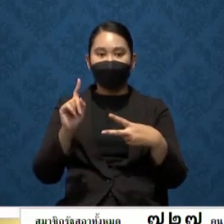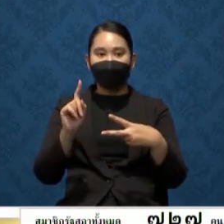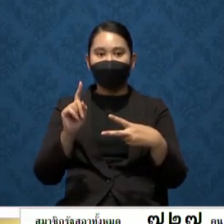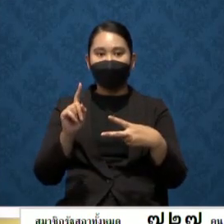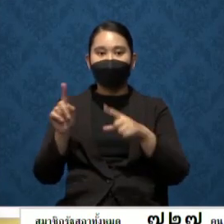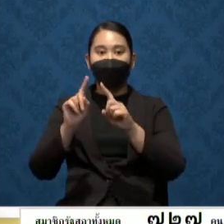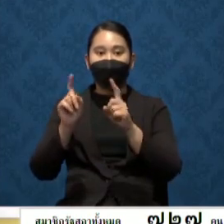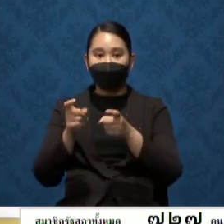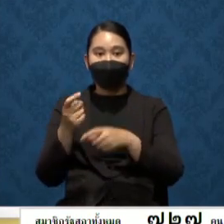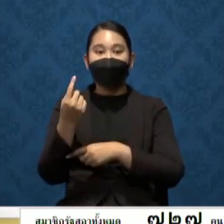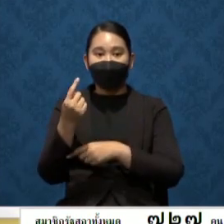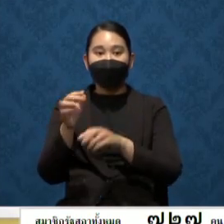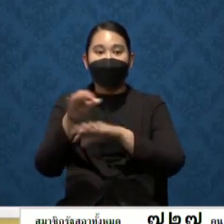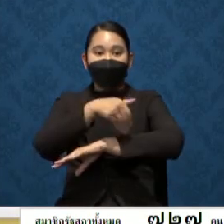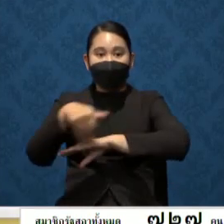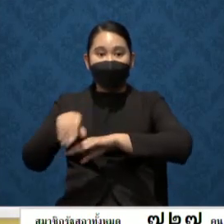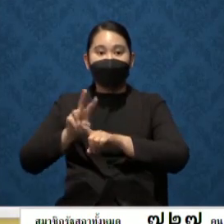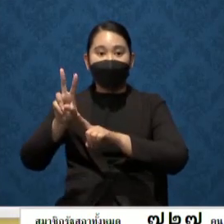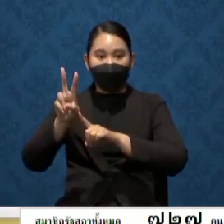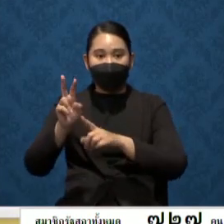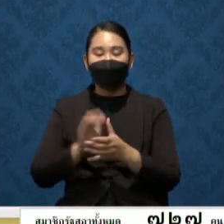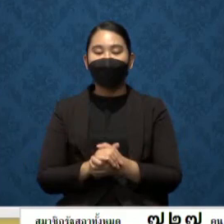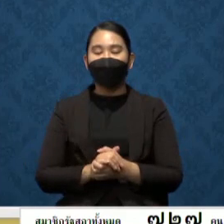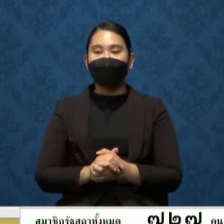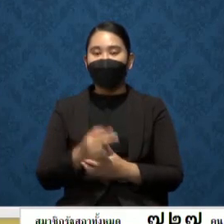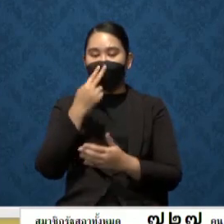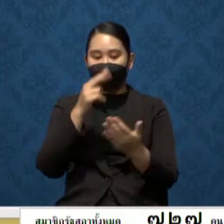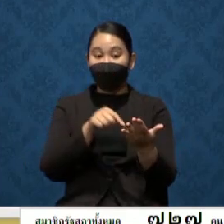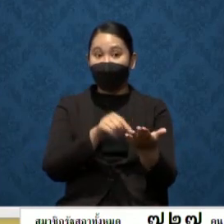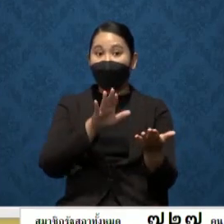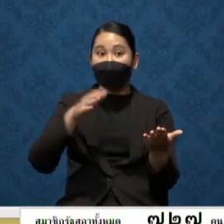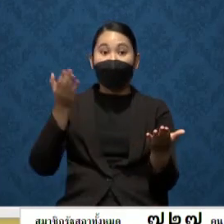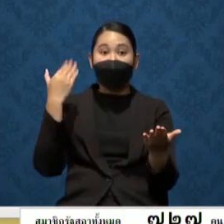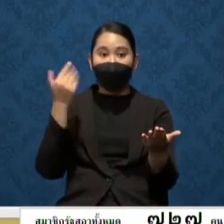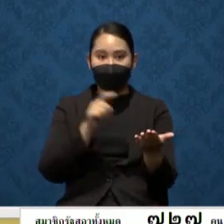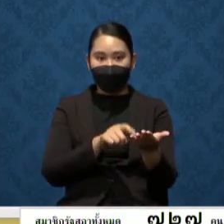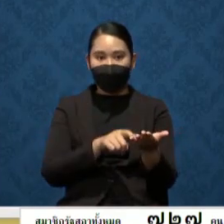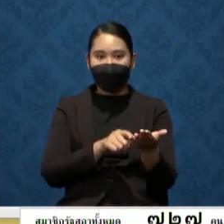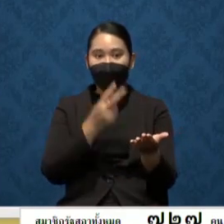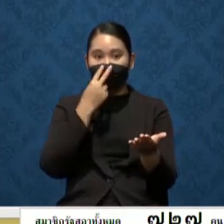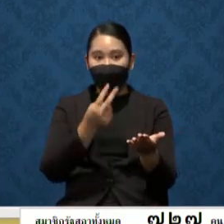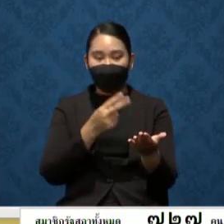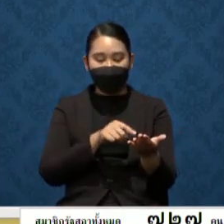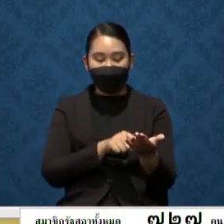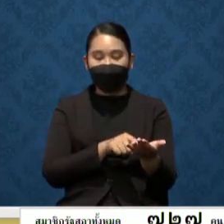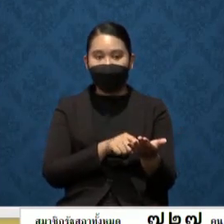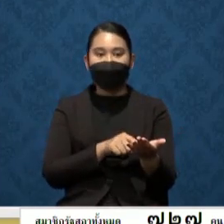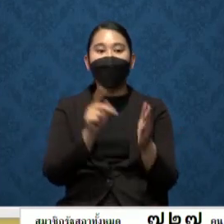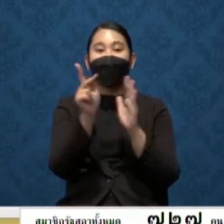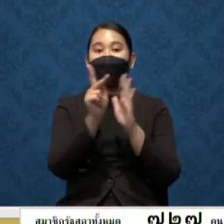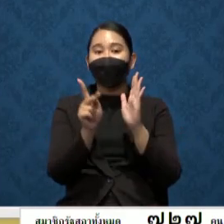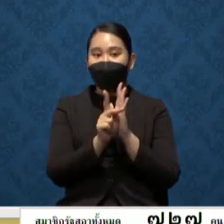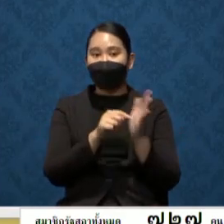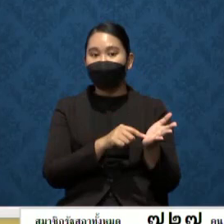วรรคแรกมันทะที่ 2ที่ในร่างเดิมทั้งศาลพระประธานดูนะครับว่าในการเสนอกฎหมาย